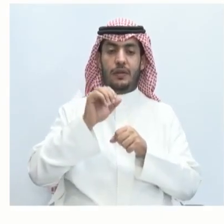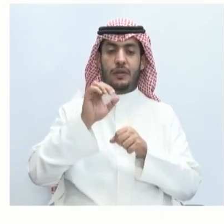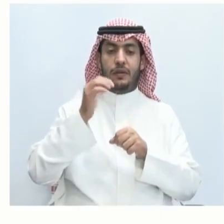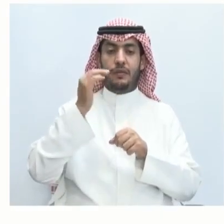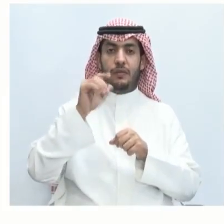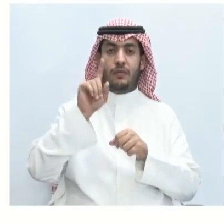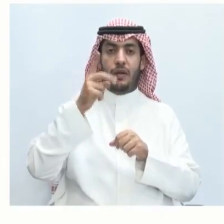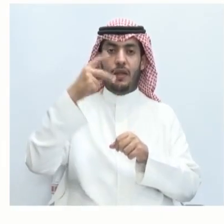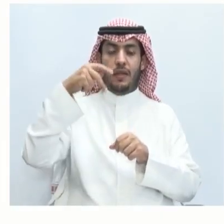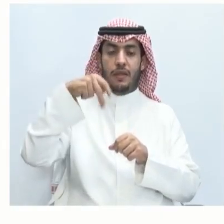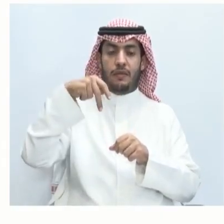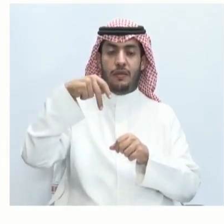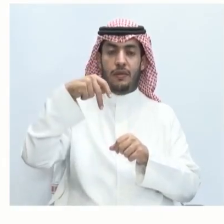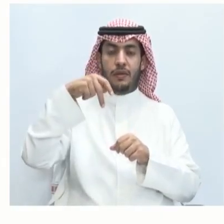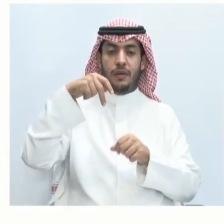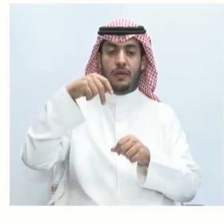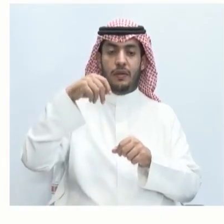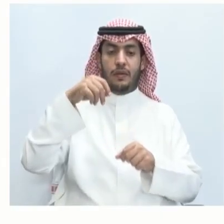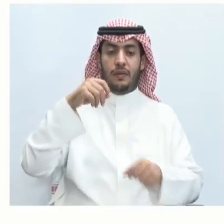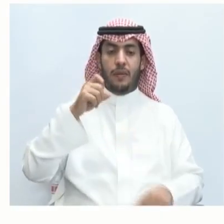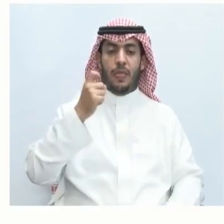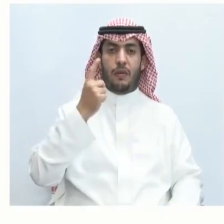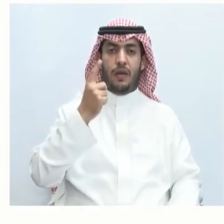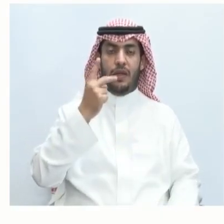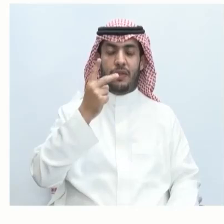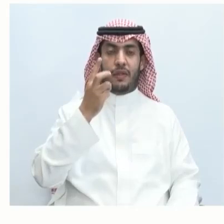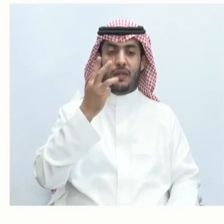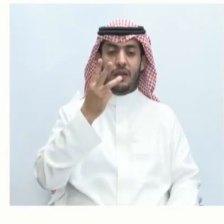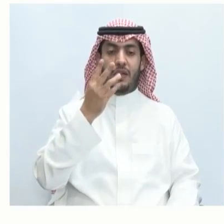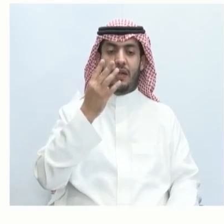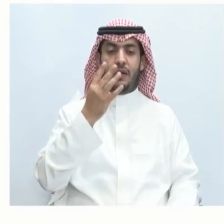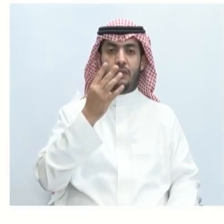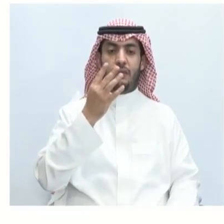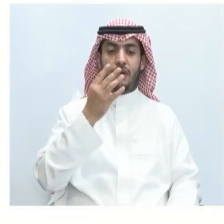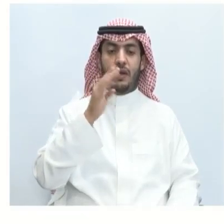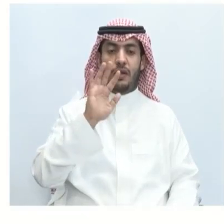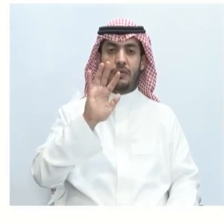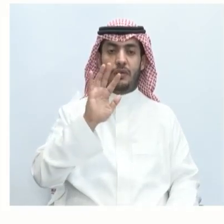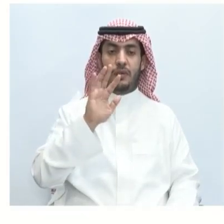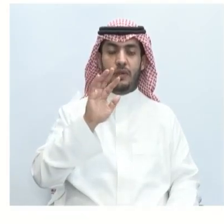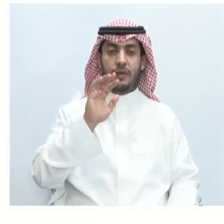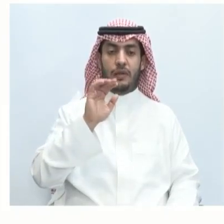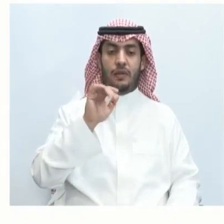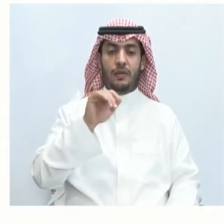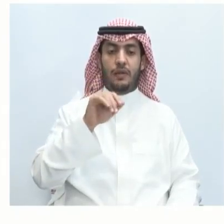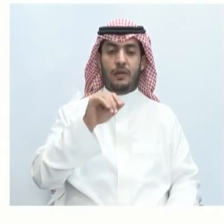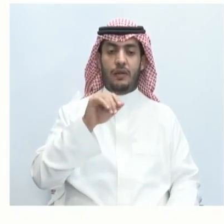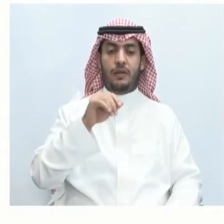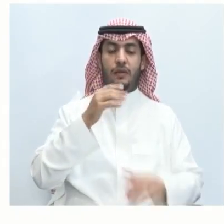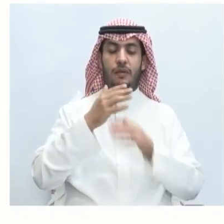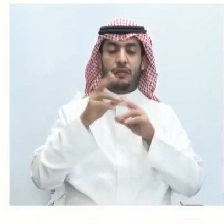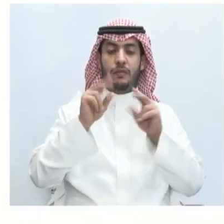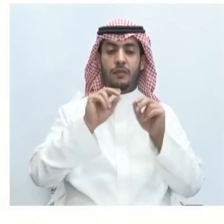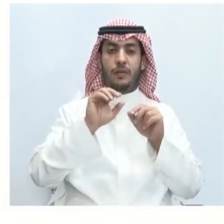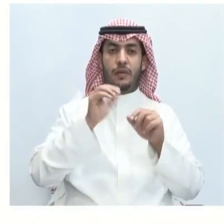للكسر ثمن اذا ابنائي بناتي واحد اثنان ثلاثه اربعه خمسه خمسه قطع لكي ماذا لكي